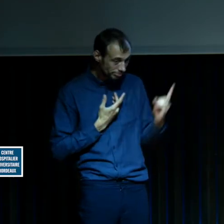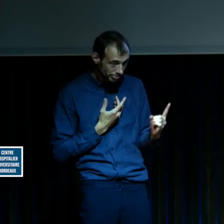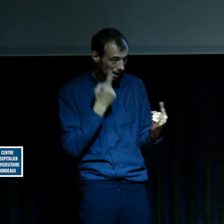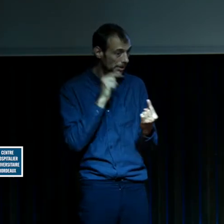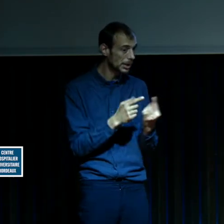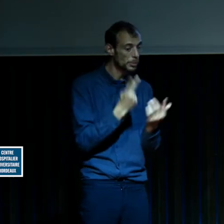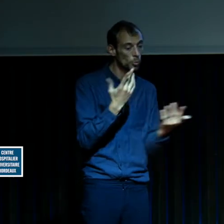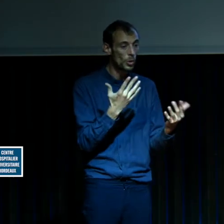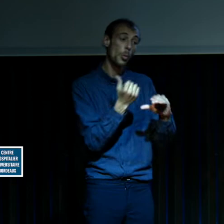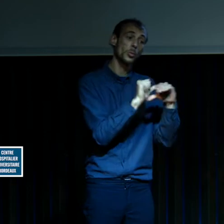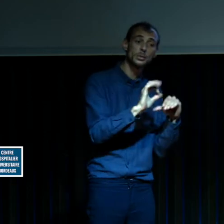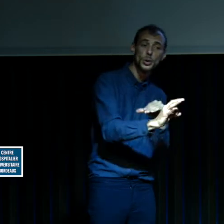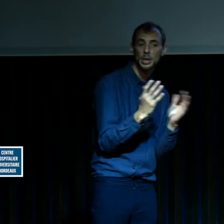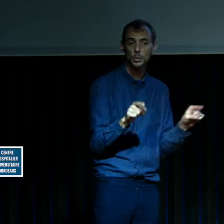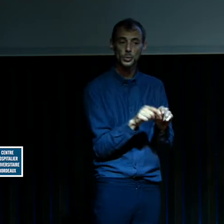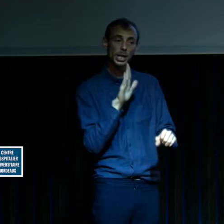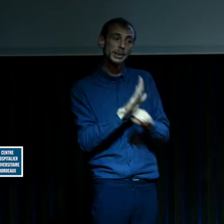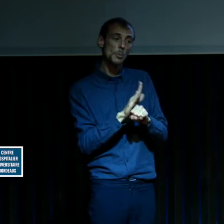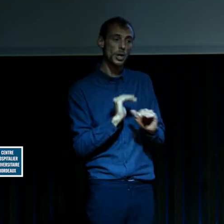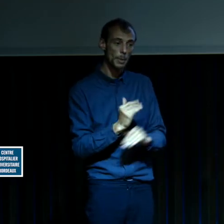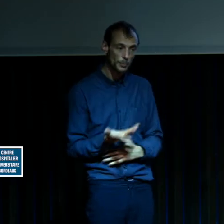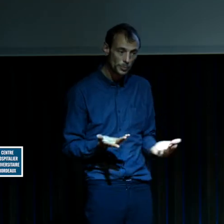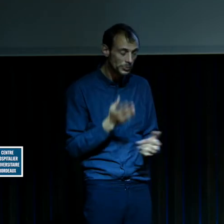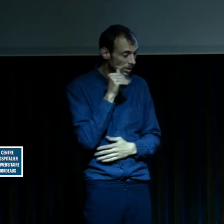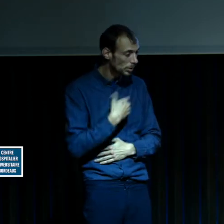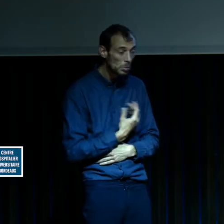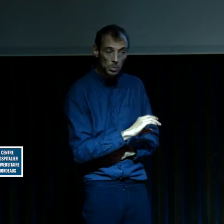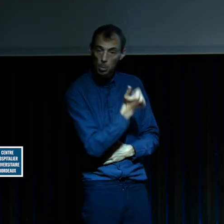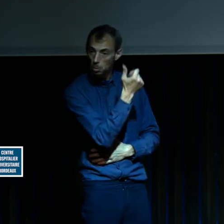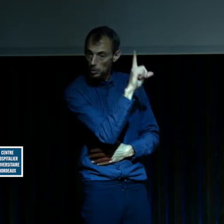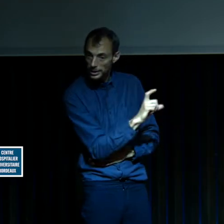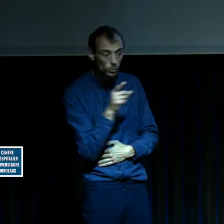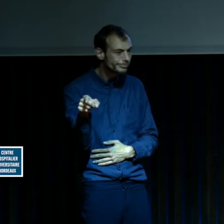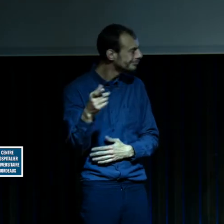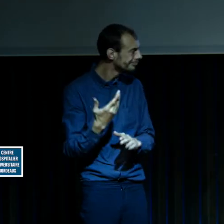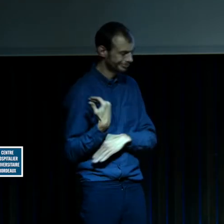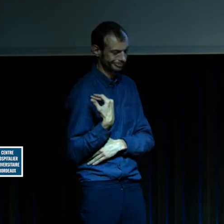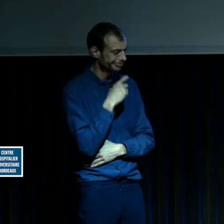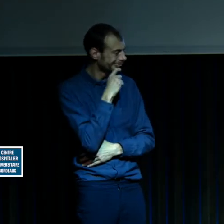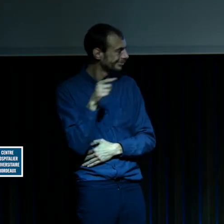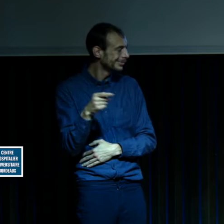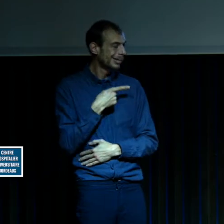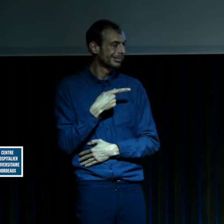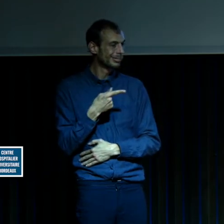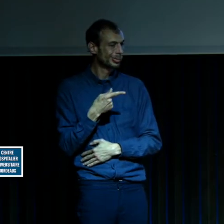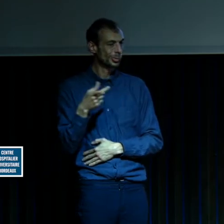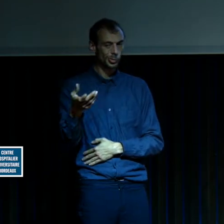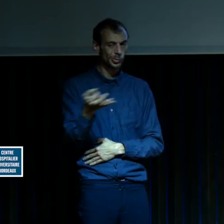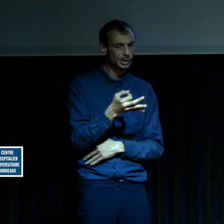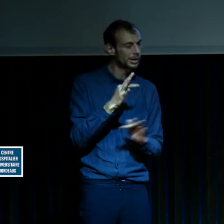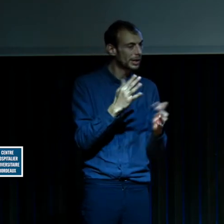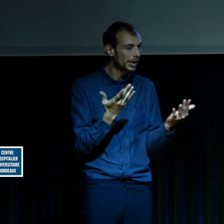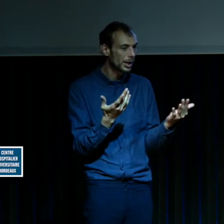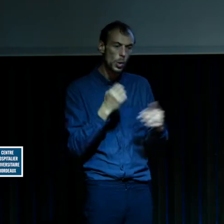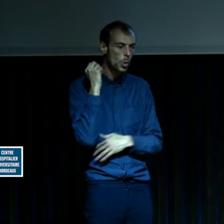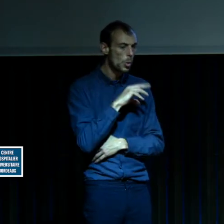autrice, donc j'aurai une première question. Tout à l'heure, le docteur Rouanet a parlé de l'importance de la prise en charge